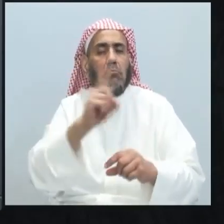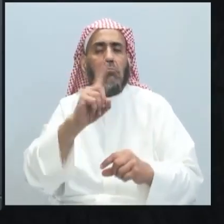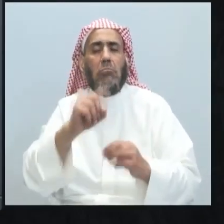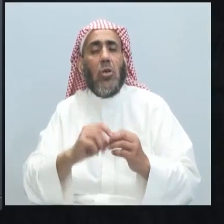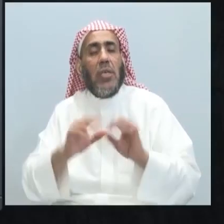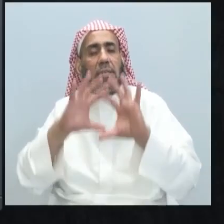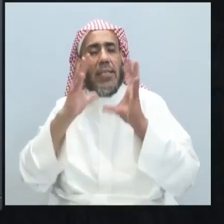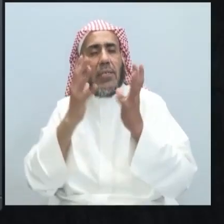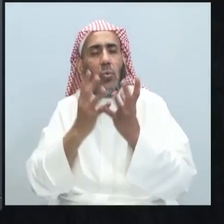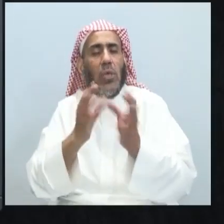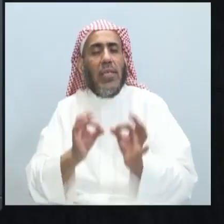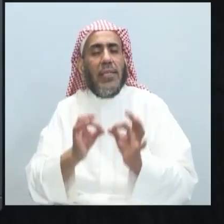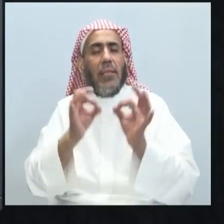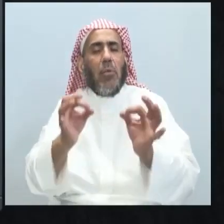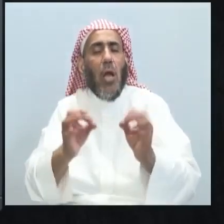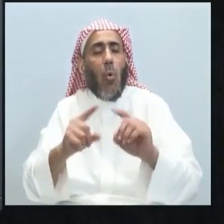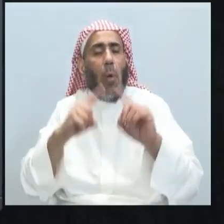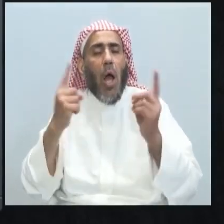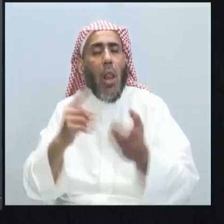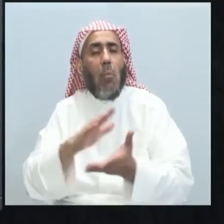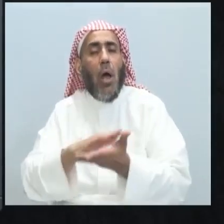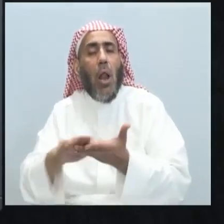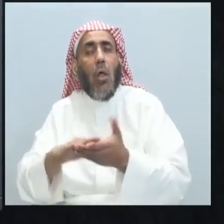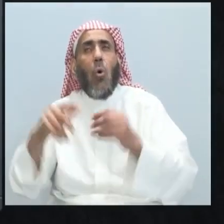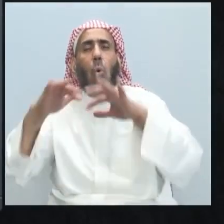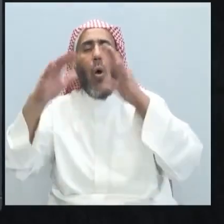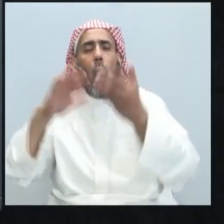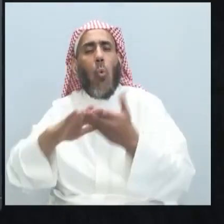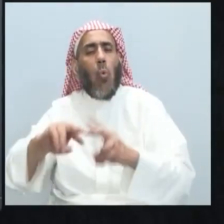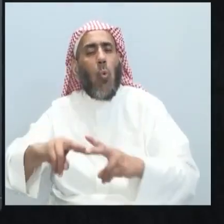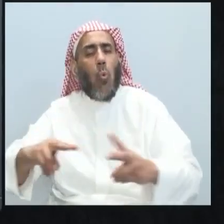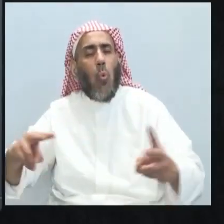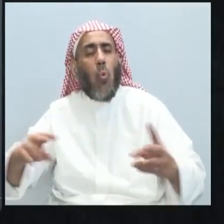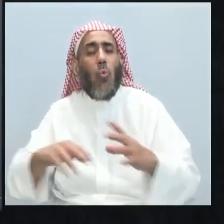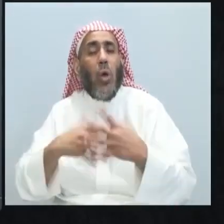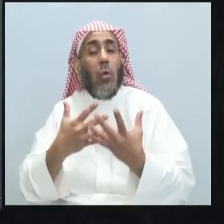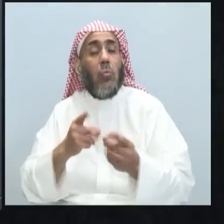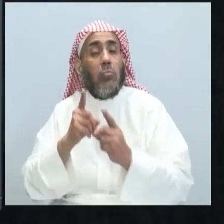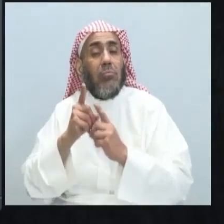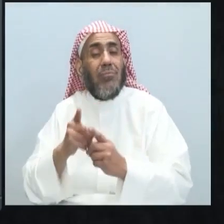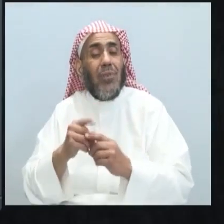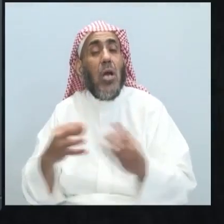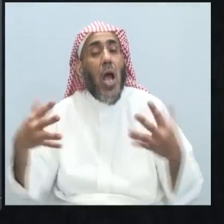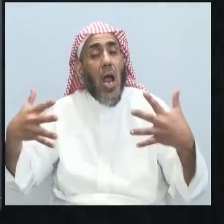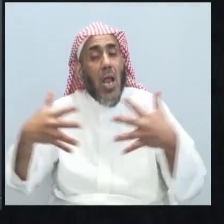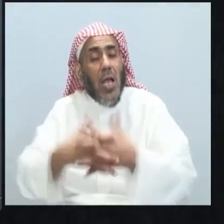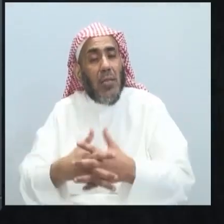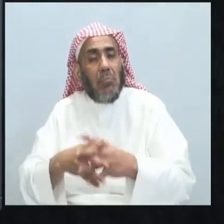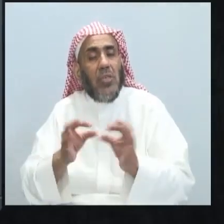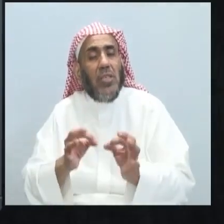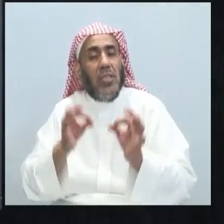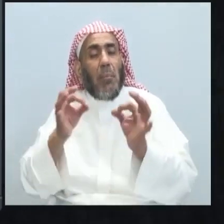ايضا تصوير الطبيعه الحديث فيها عن الطبيعه والمعالم الارض والغمام والسماء الى اخره فيذكر ايضا ذلك فدمج الطبيعه